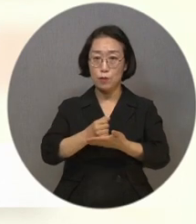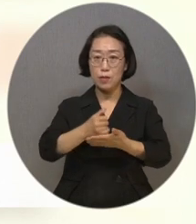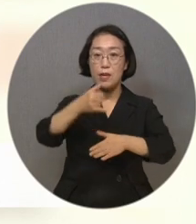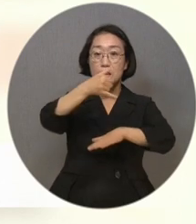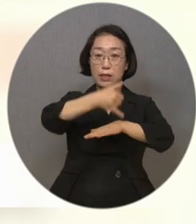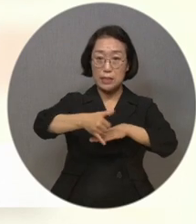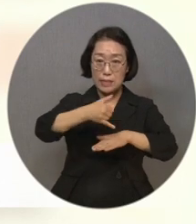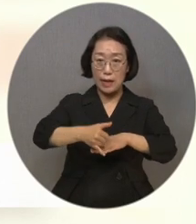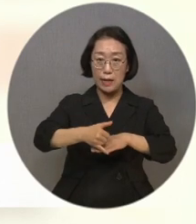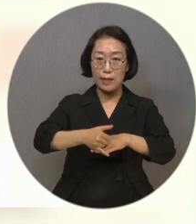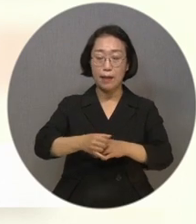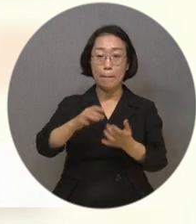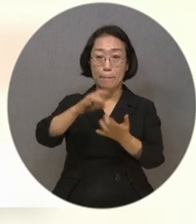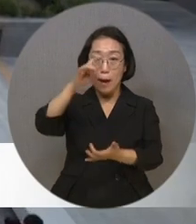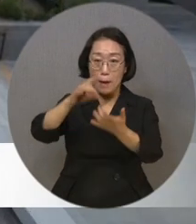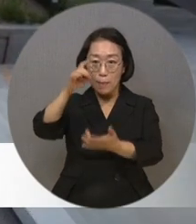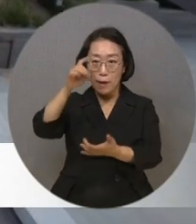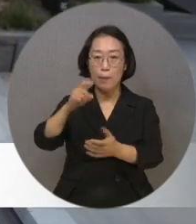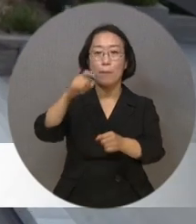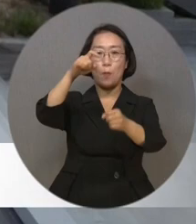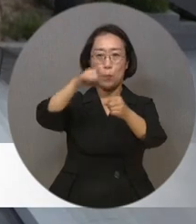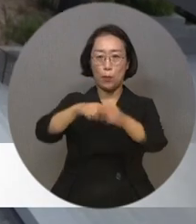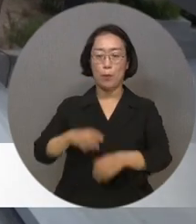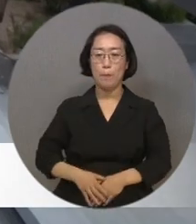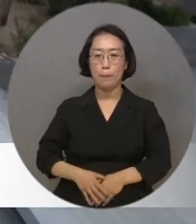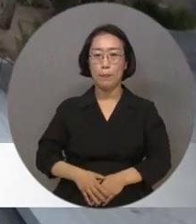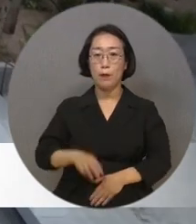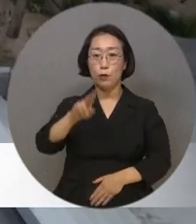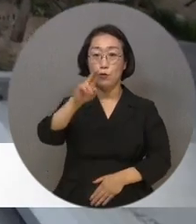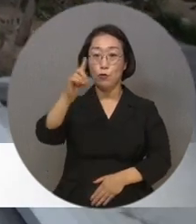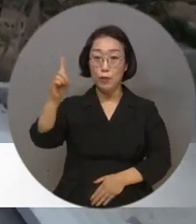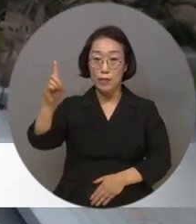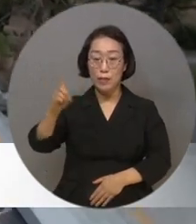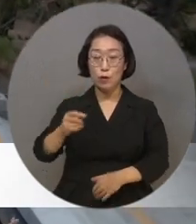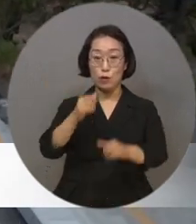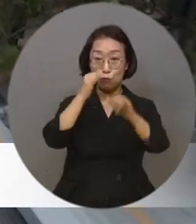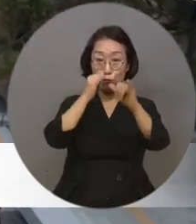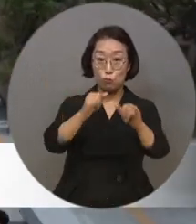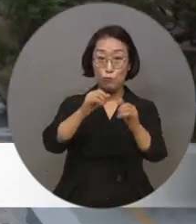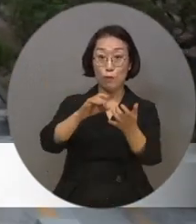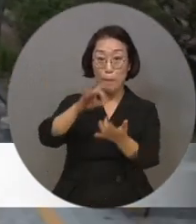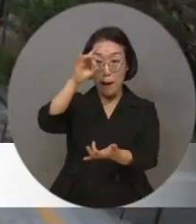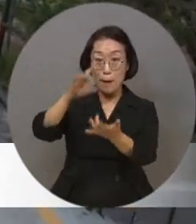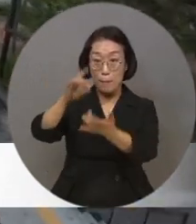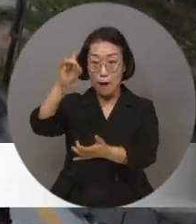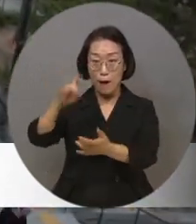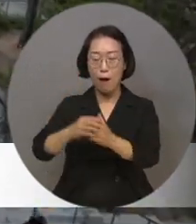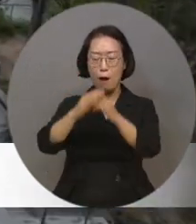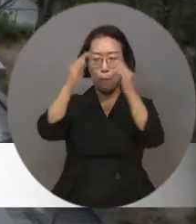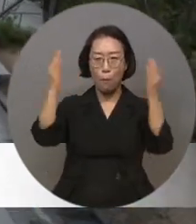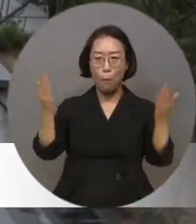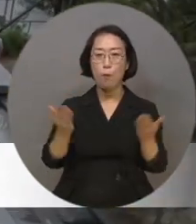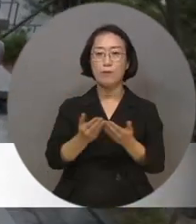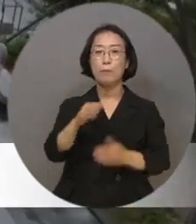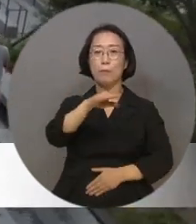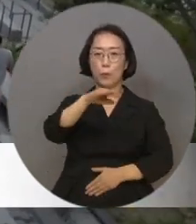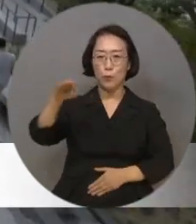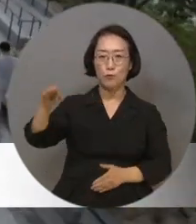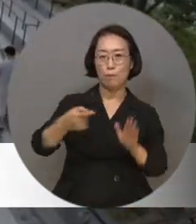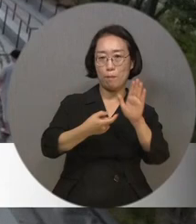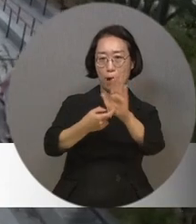환경을 만드는 디자인을 의미합니다 특히 유니버설 디자인 우수 사례를 선정해 포용성 있는 표준을 제시하고